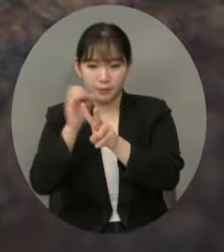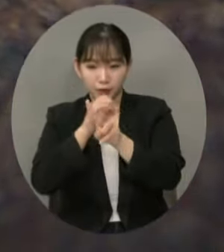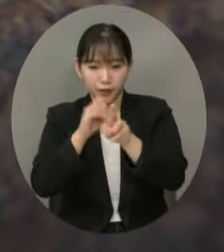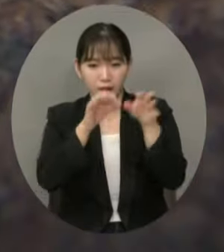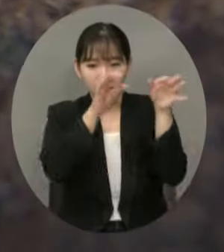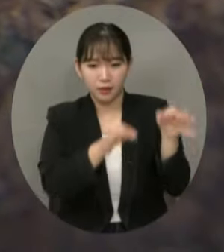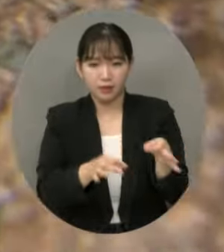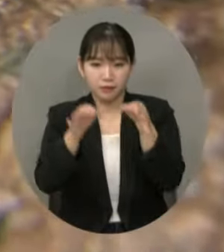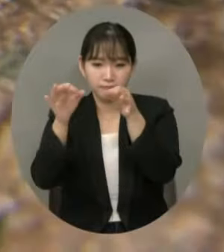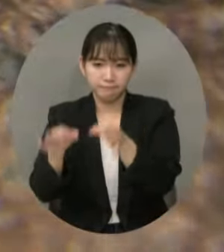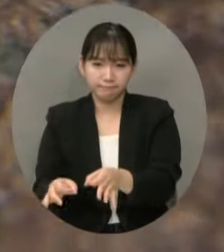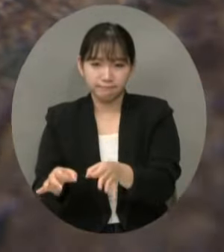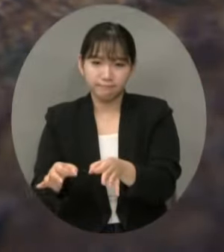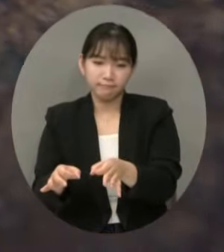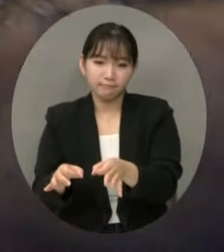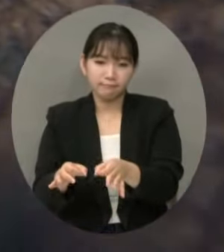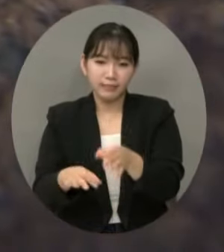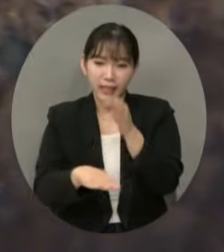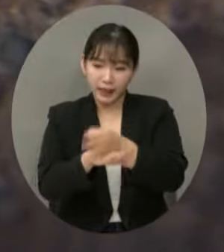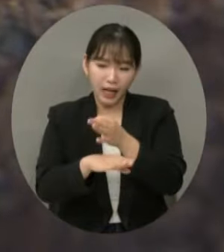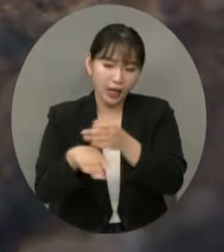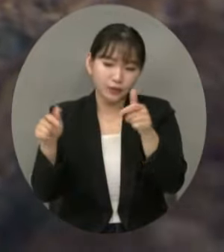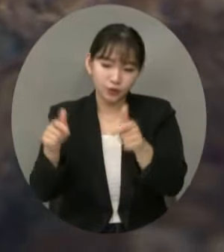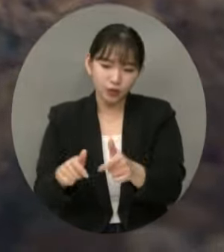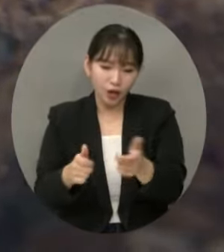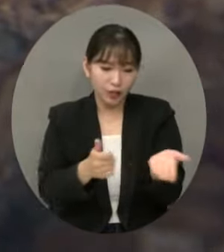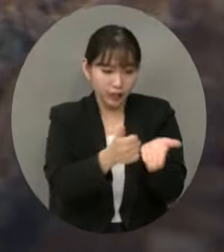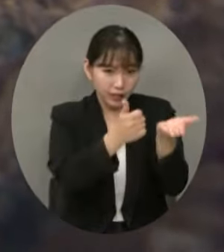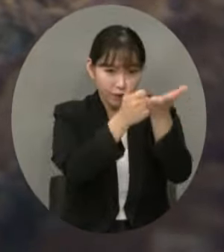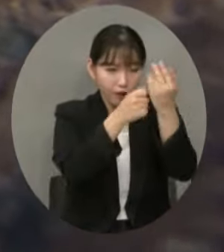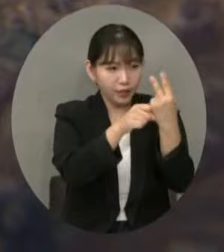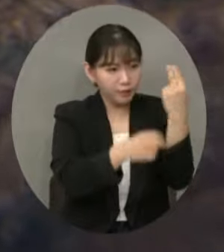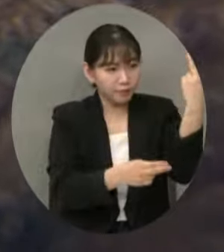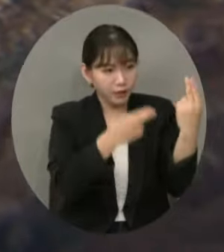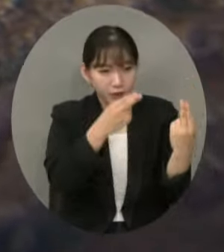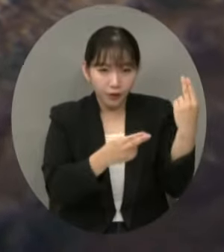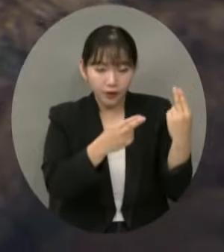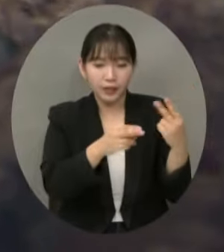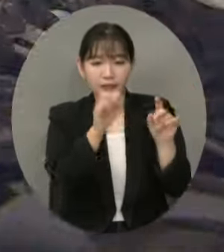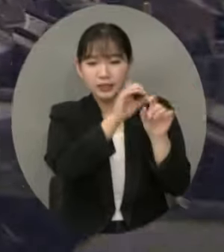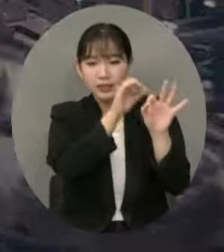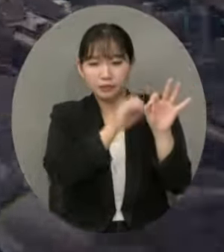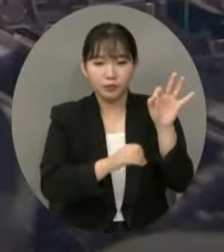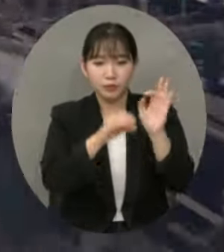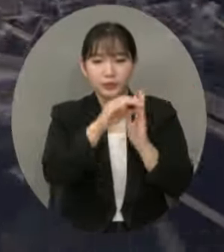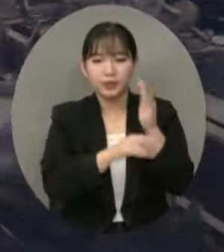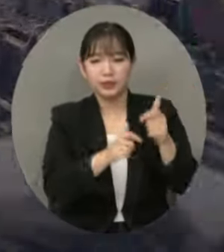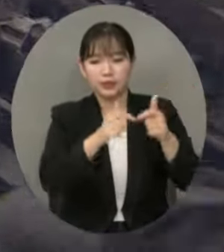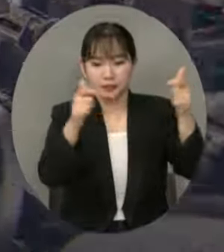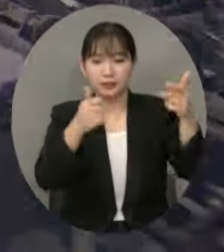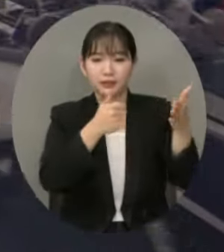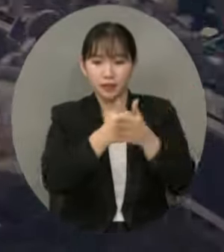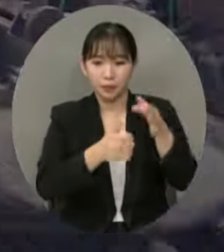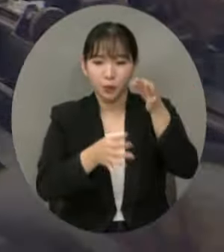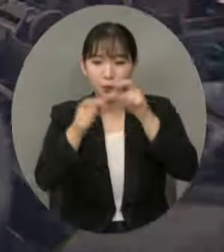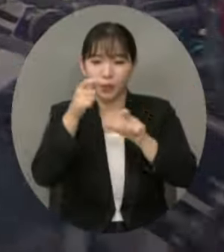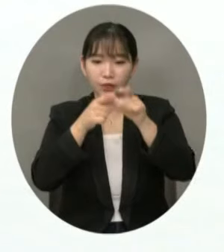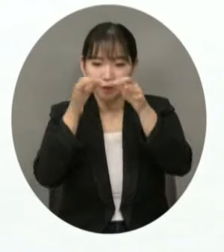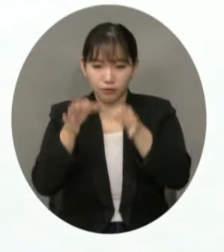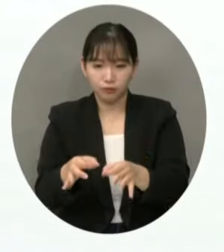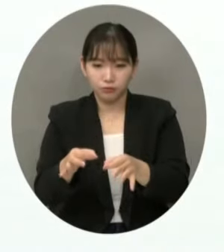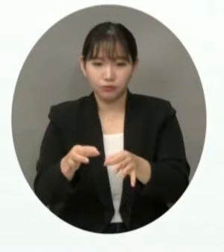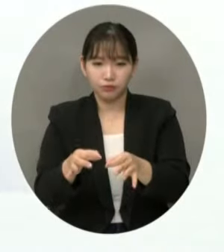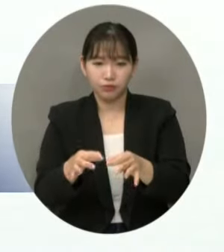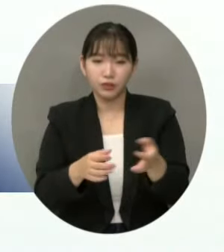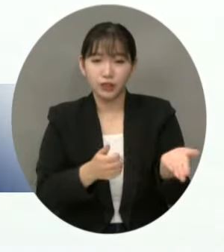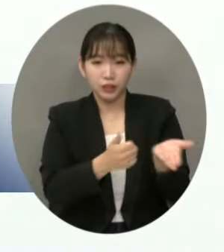22%씩 하락했습니다. 소비도 줄었지만 생산량이 2년 전과 비교해 10% 이상 늘었기 때문입니다. 그만큼